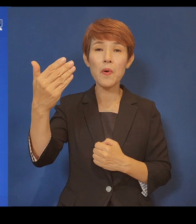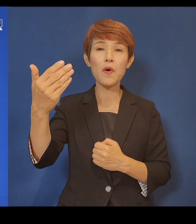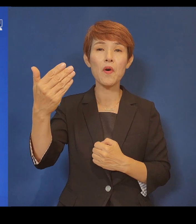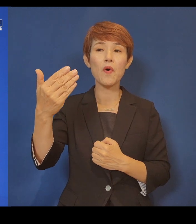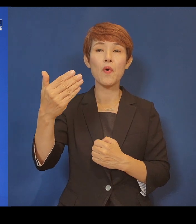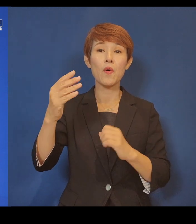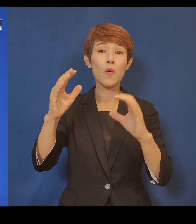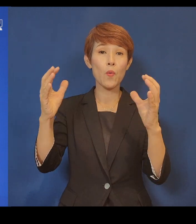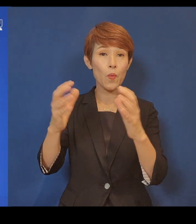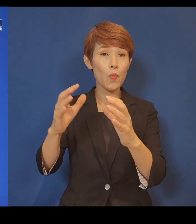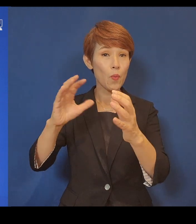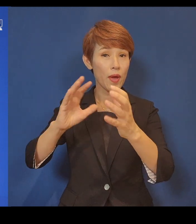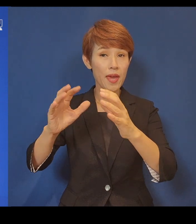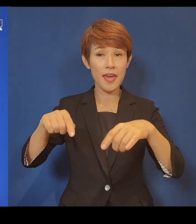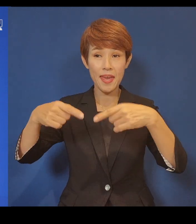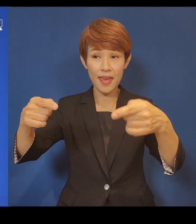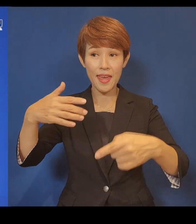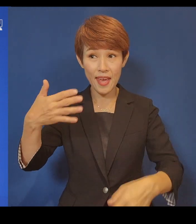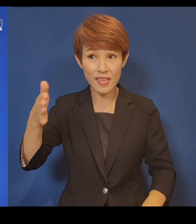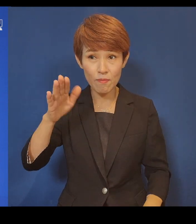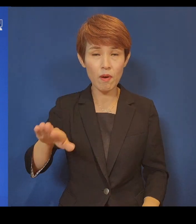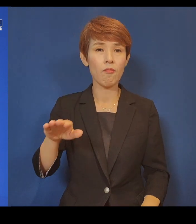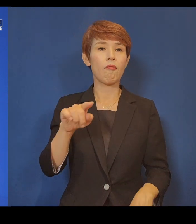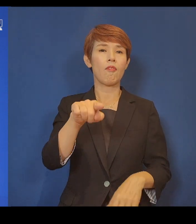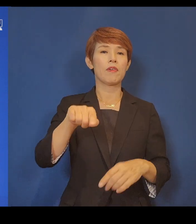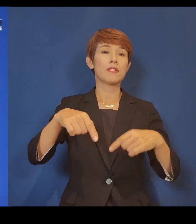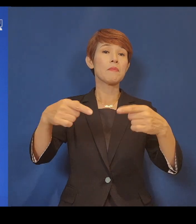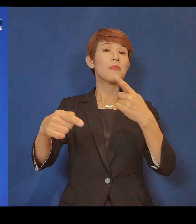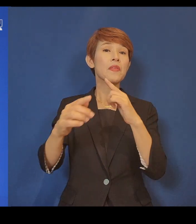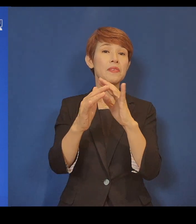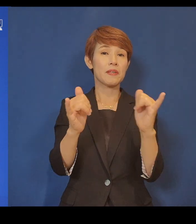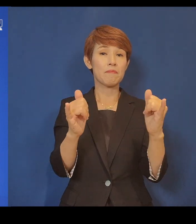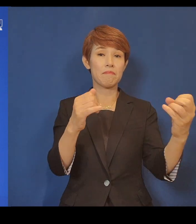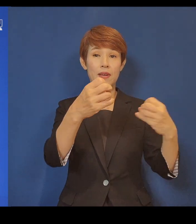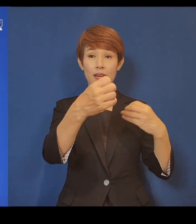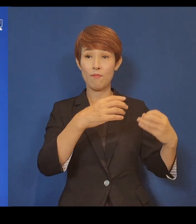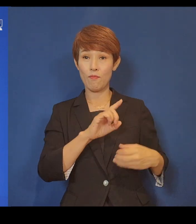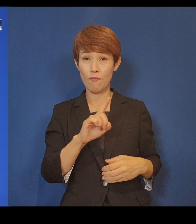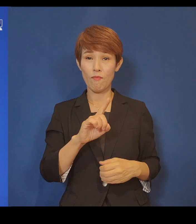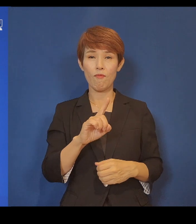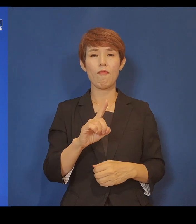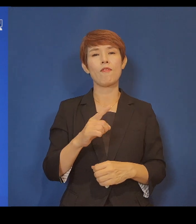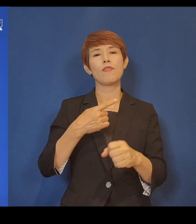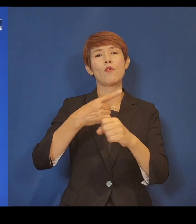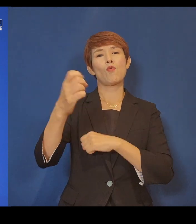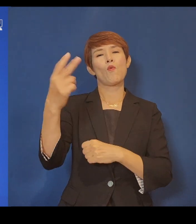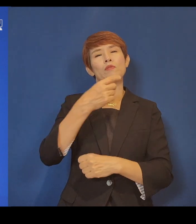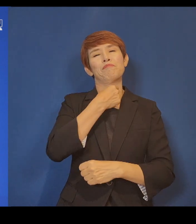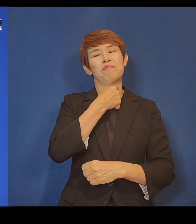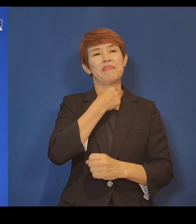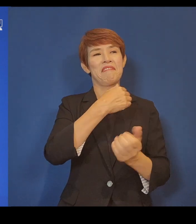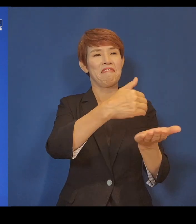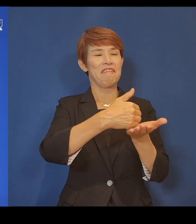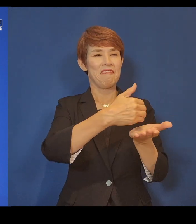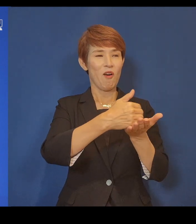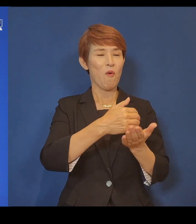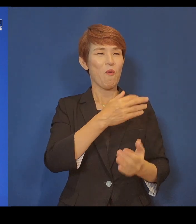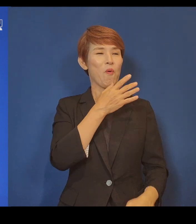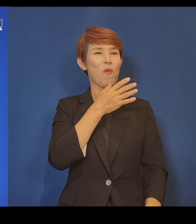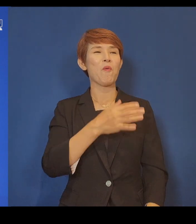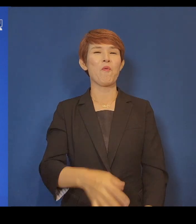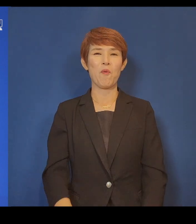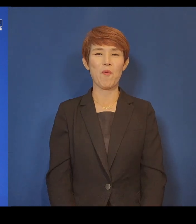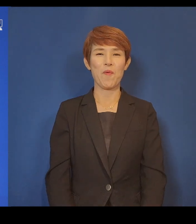들으니까 그 피드백 회의에 참여하셨던 우리 교구장님들 많은 분들께서 내년에 이거 또 하자고 하셨다고.